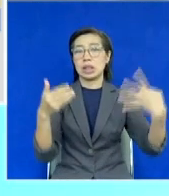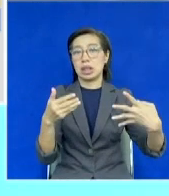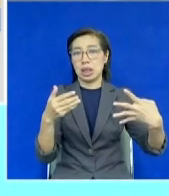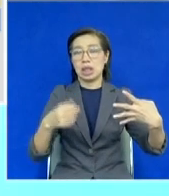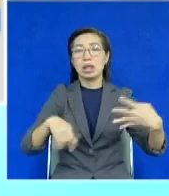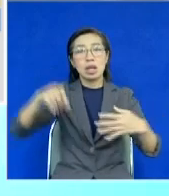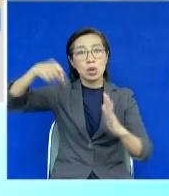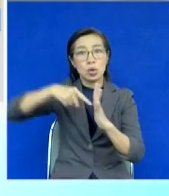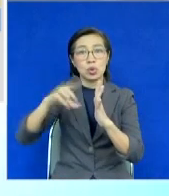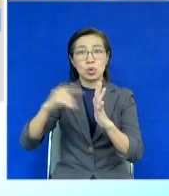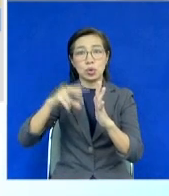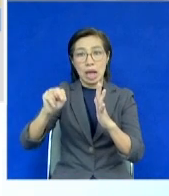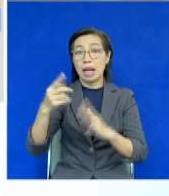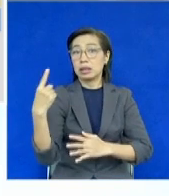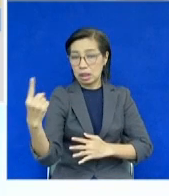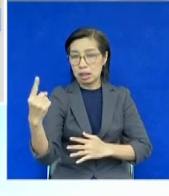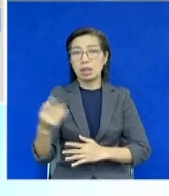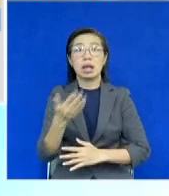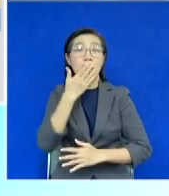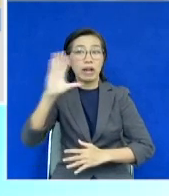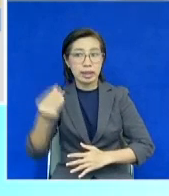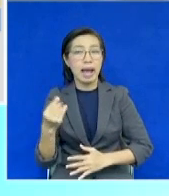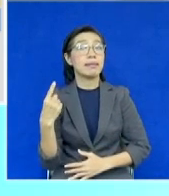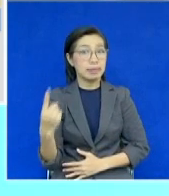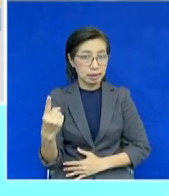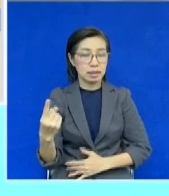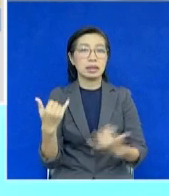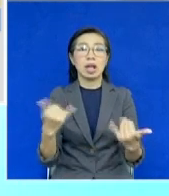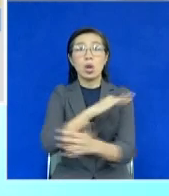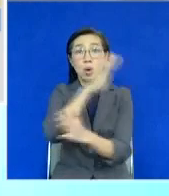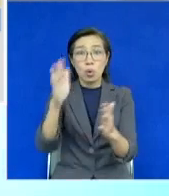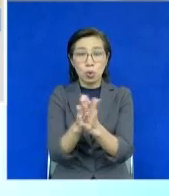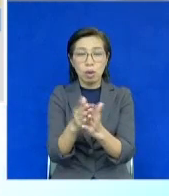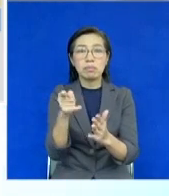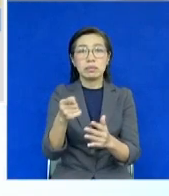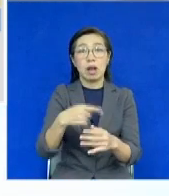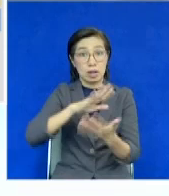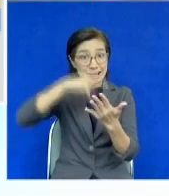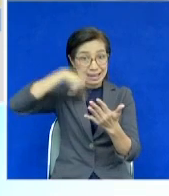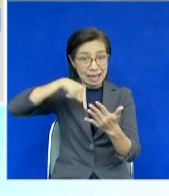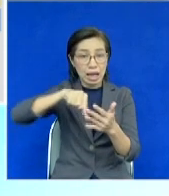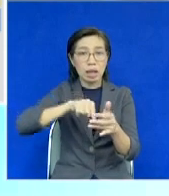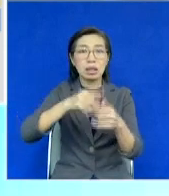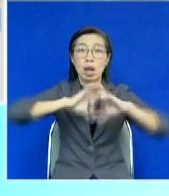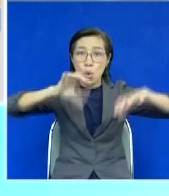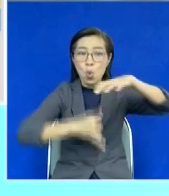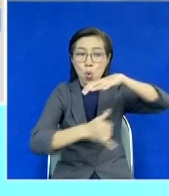ซูดาน1รายและแอฟริกาใต้1รายค่ะทำให้จำนวนผู้ป่วยยืนยันสะสมในสถาน